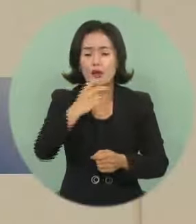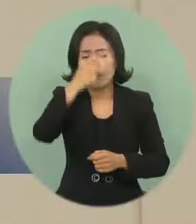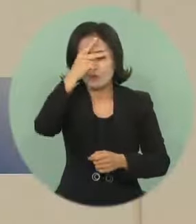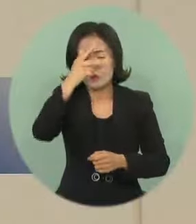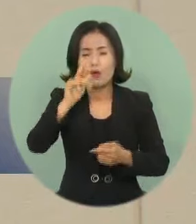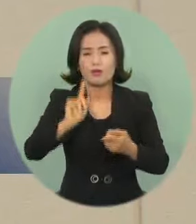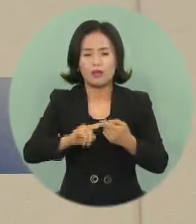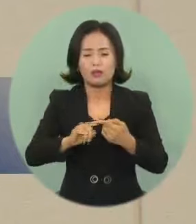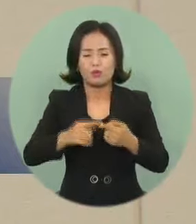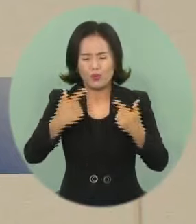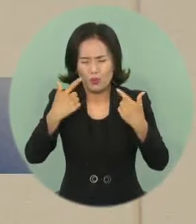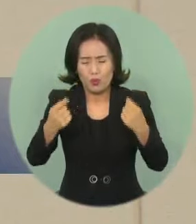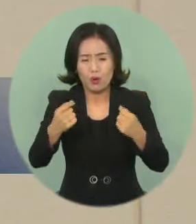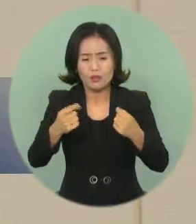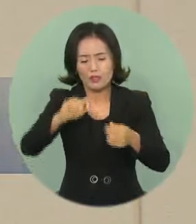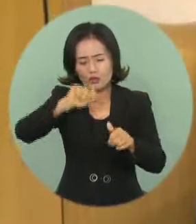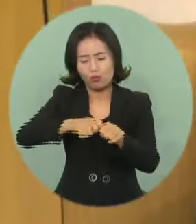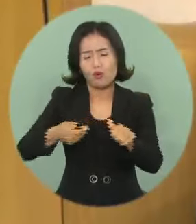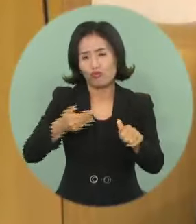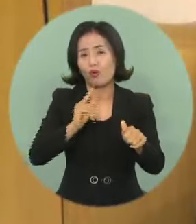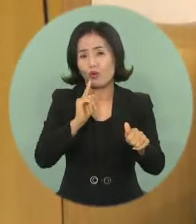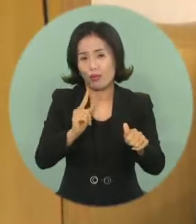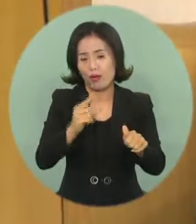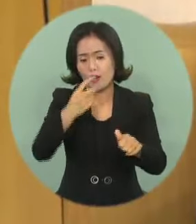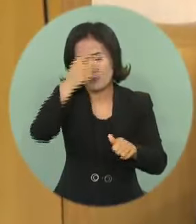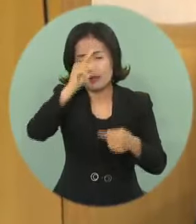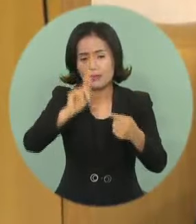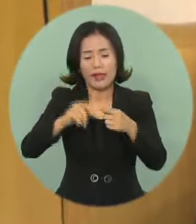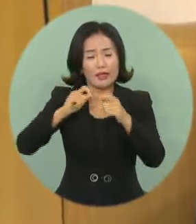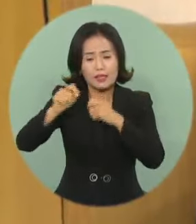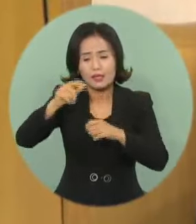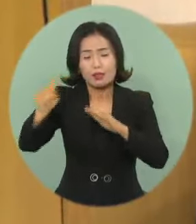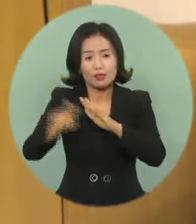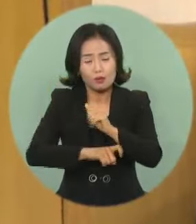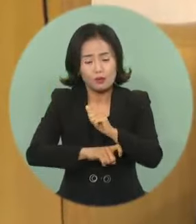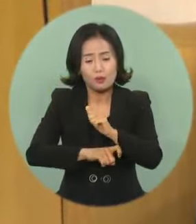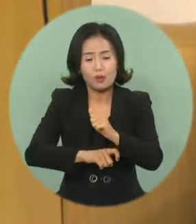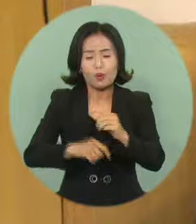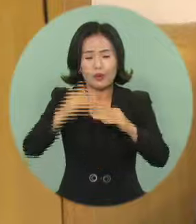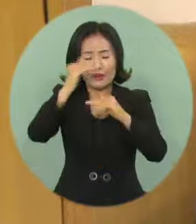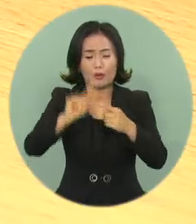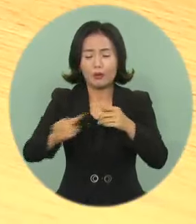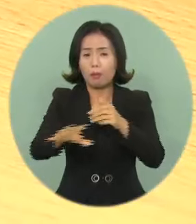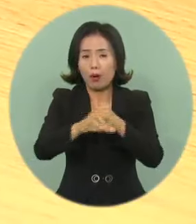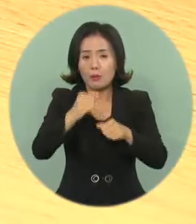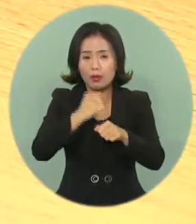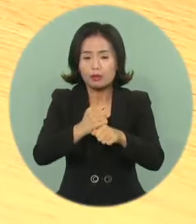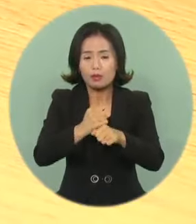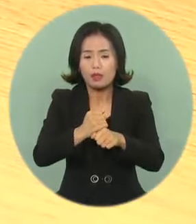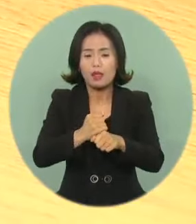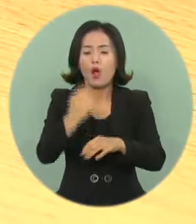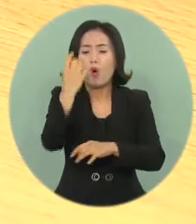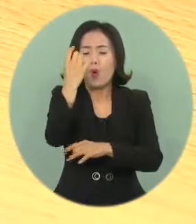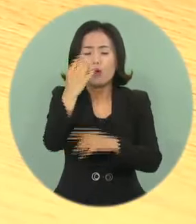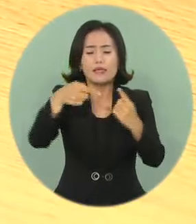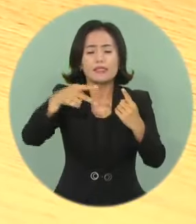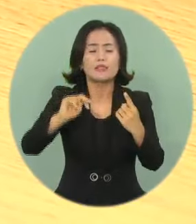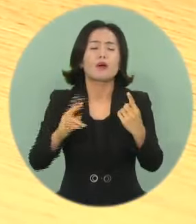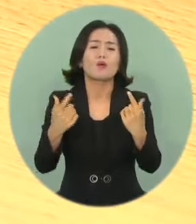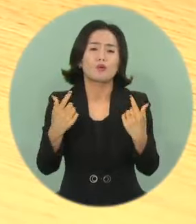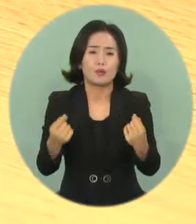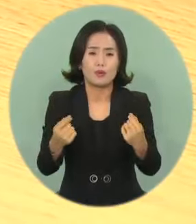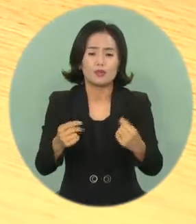구형대로 형을 더 중형을 받는다는 입장이어서 검찰은 사기와 절도 등 피고인의 사건을 병합해 원심과 동일하게